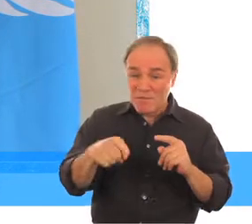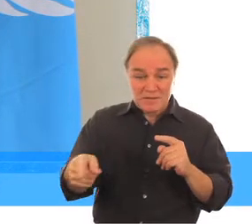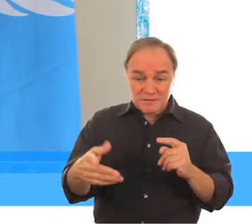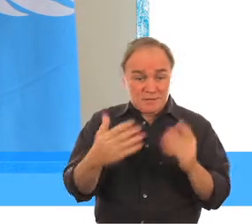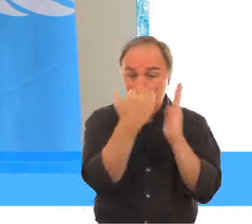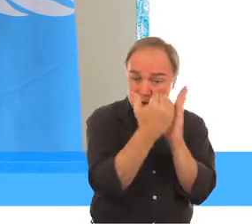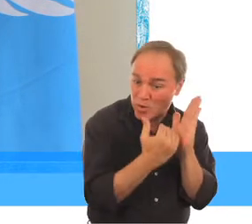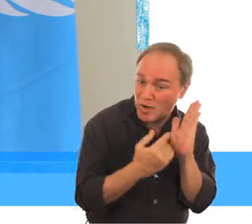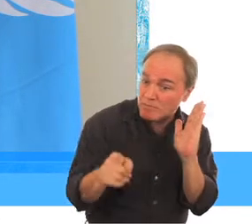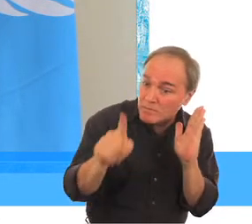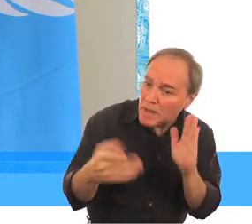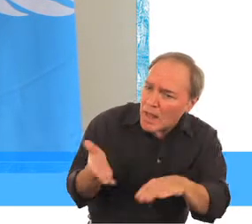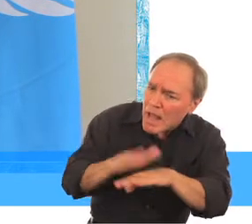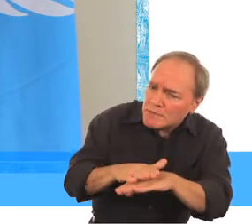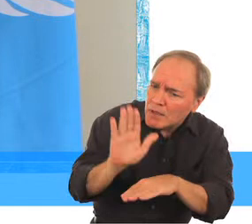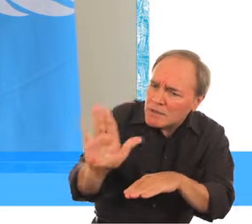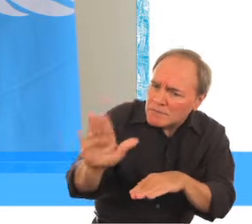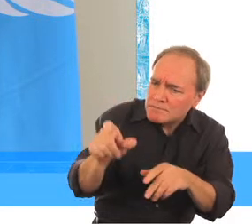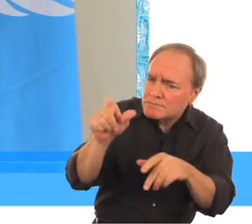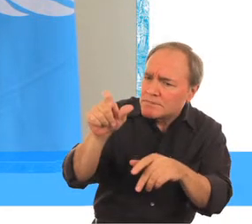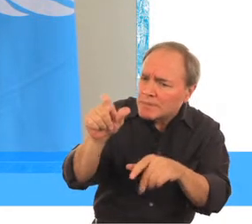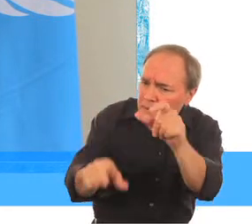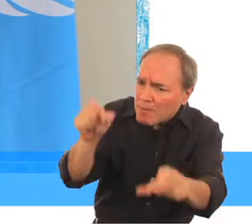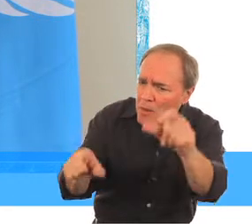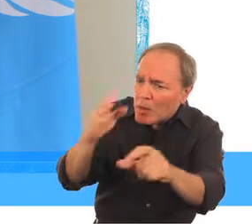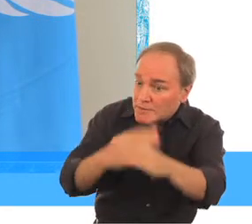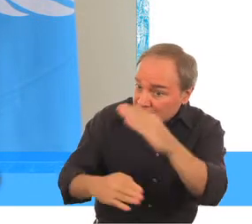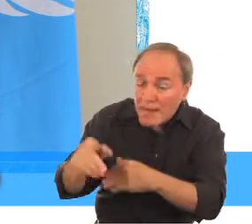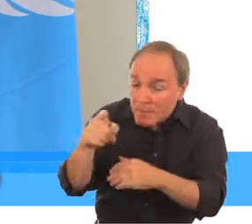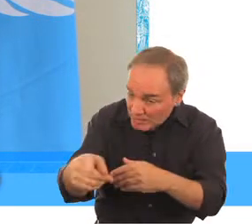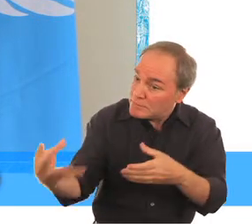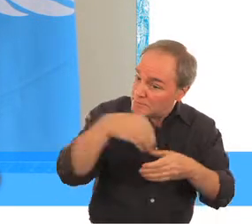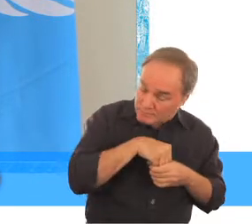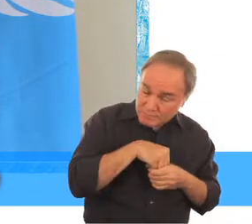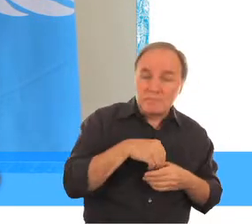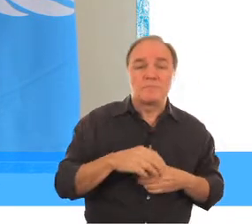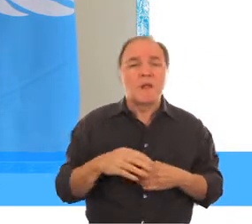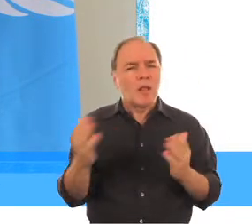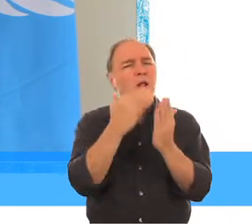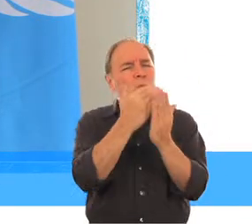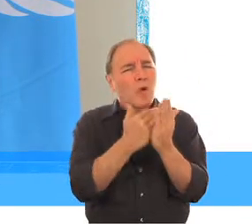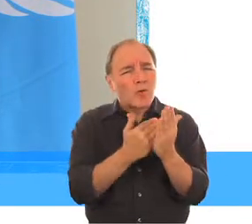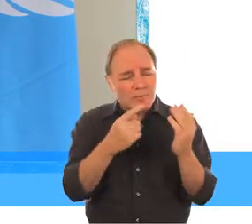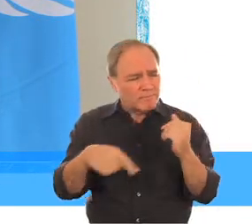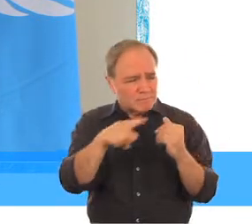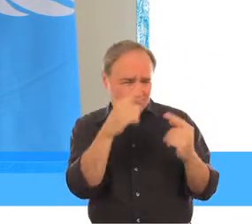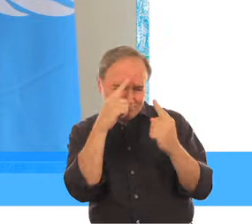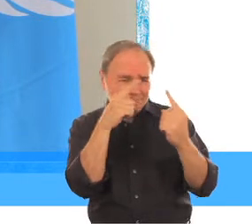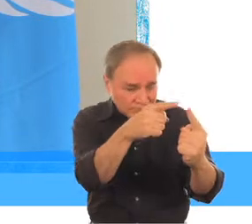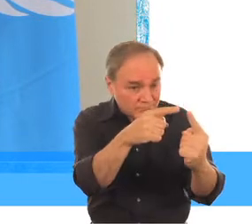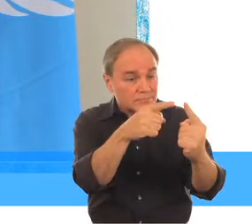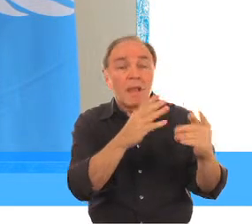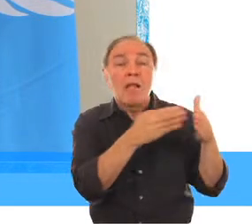besoin d'expertise et de points focaux sur le handicap. Tant dans nos programmes en cours que dans nos actions d'urgence, l'accessibilité à l'environnement